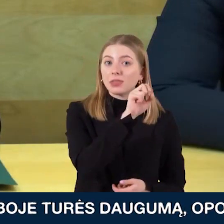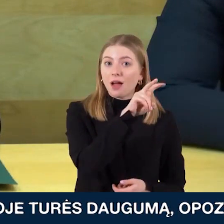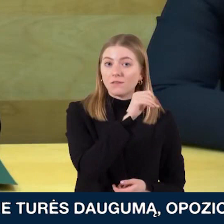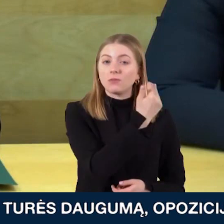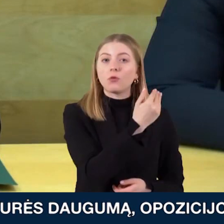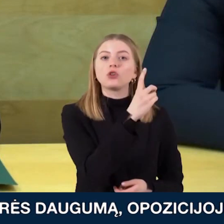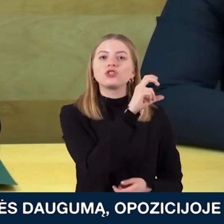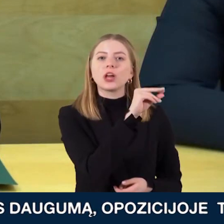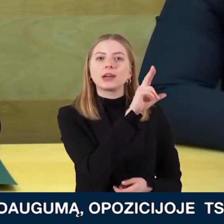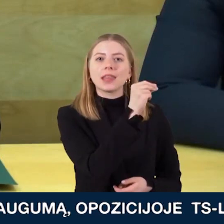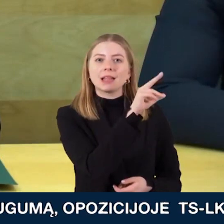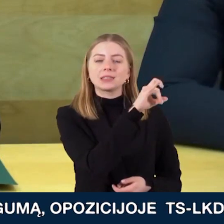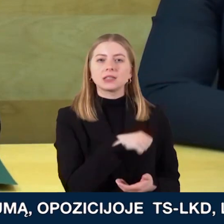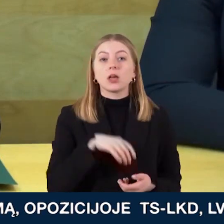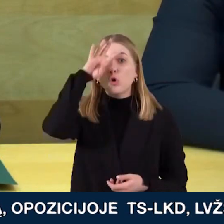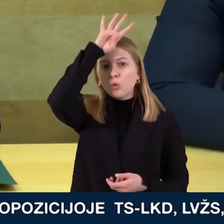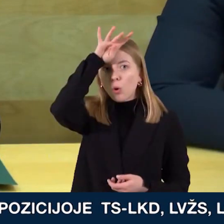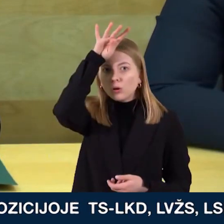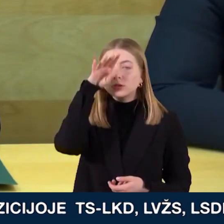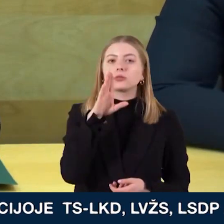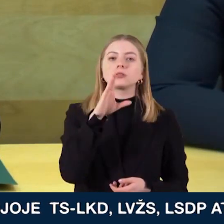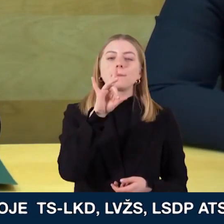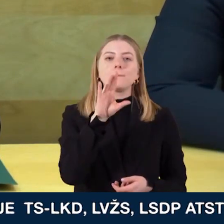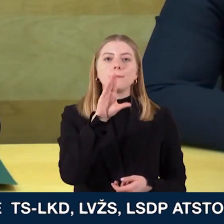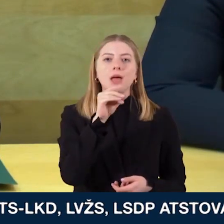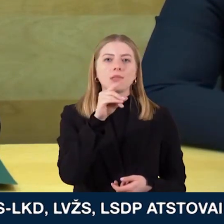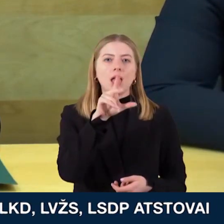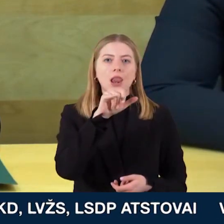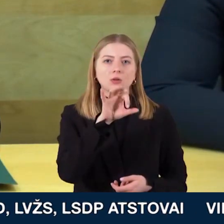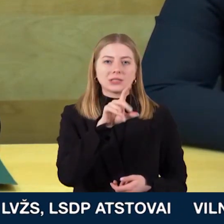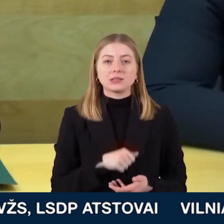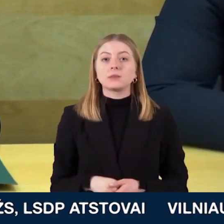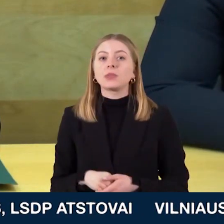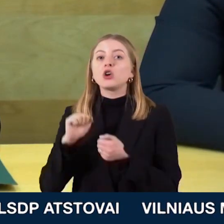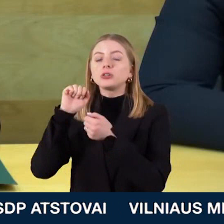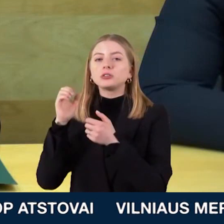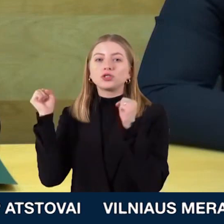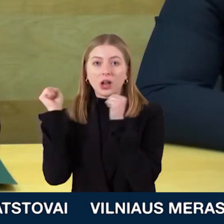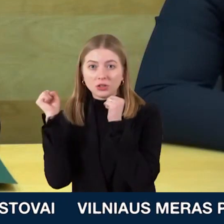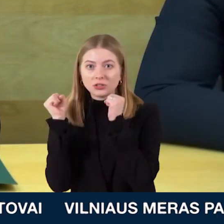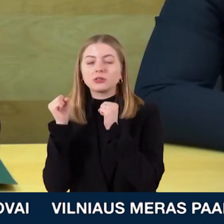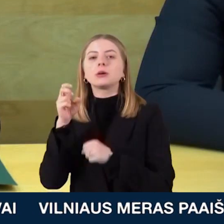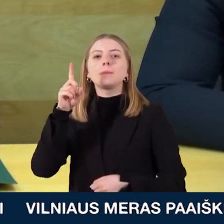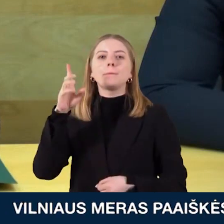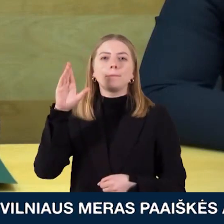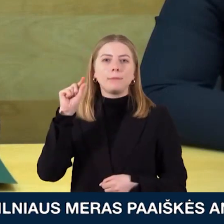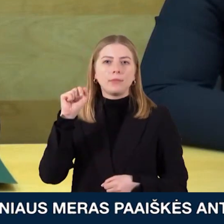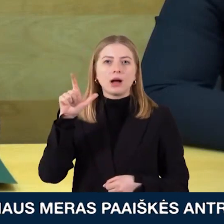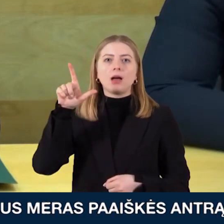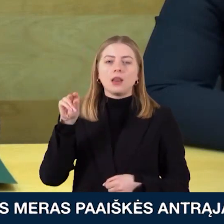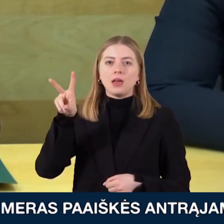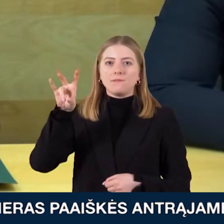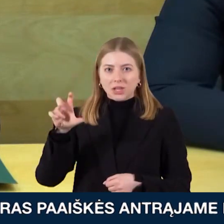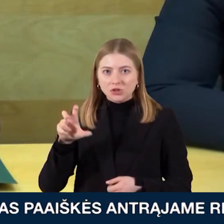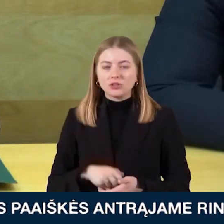Černeckis, Rokiškio rajone Ramūnas Godeliauskas, Šalčininkų rajone Zdislav Palevič,